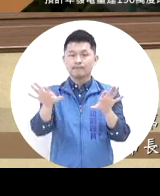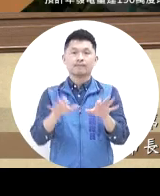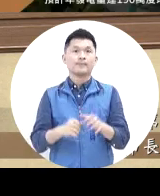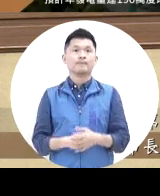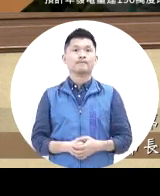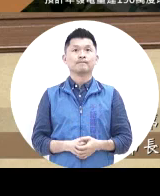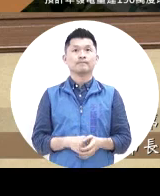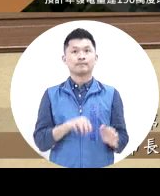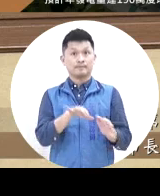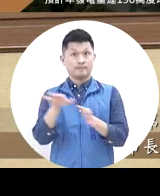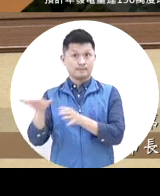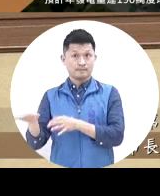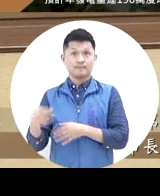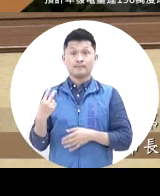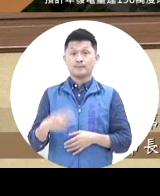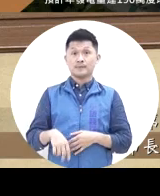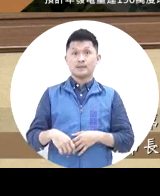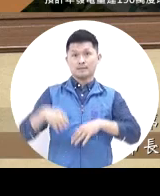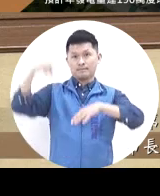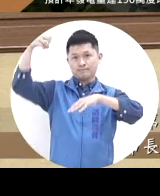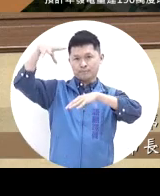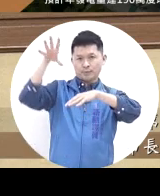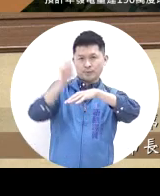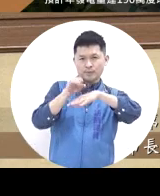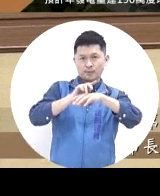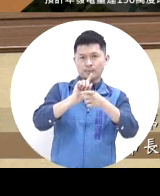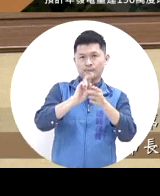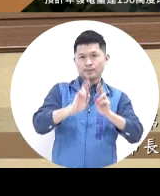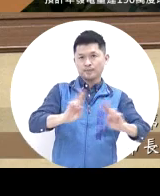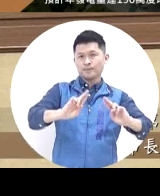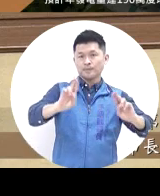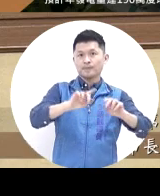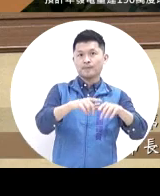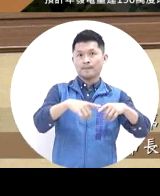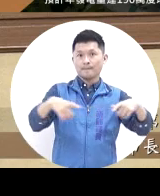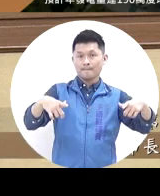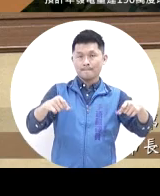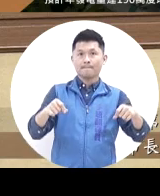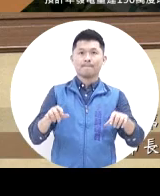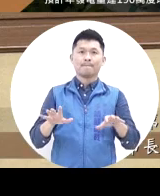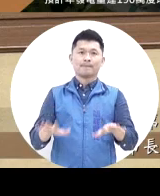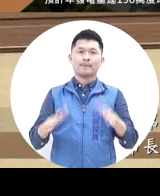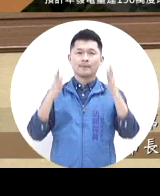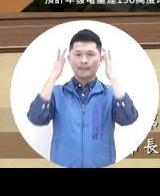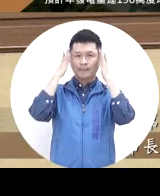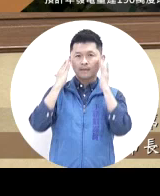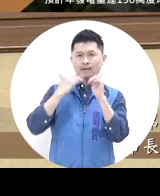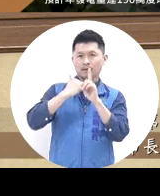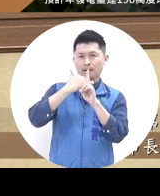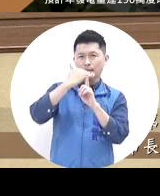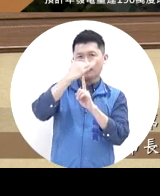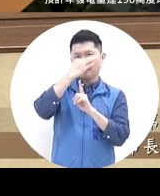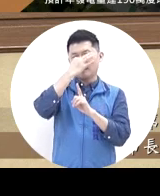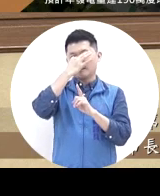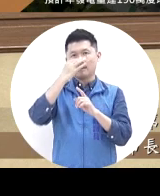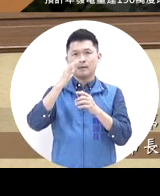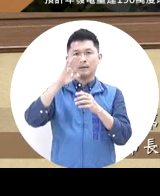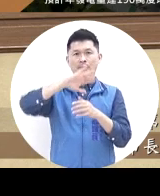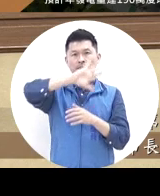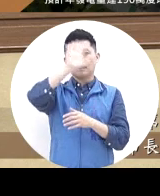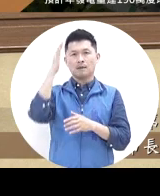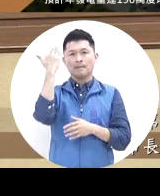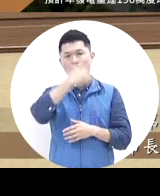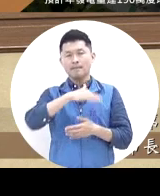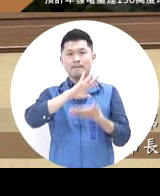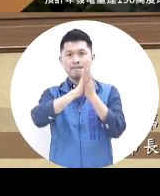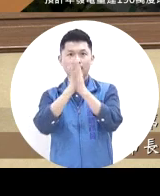至于我们的太阳光电板，为了应用温室气体效益跟气候变迁，所以我们是第一个以